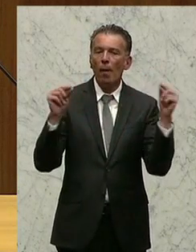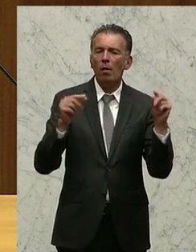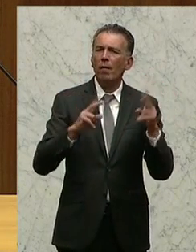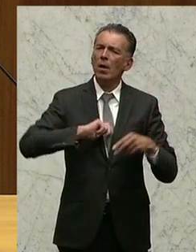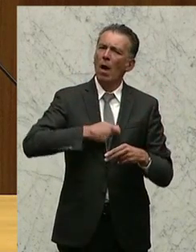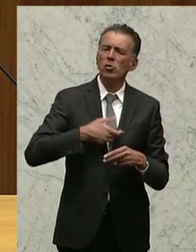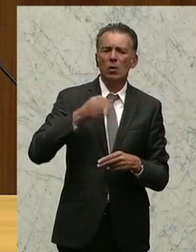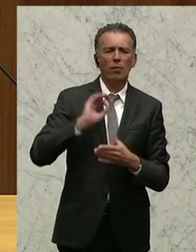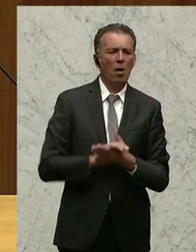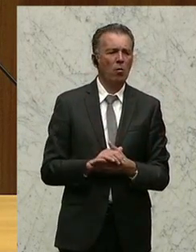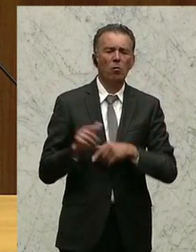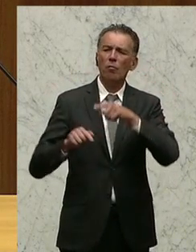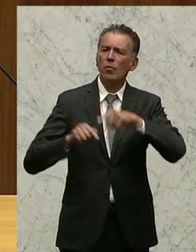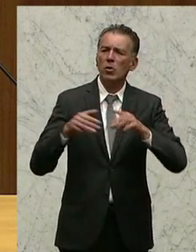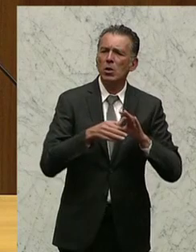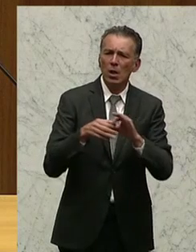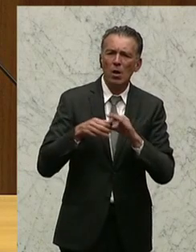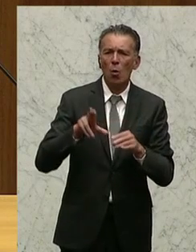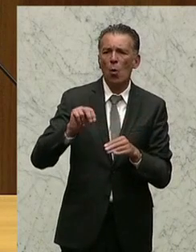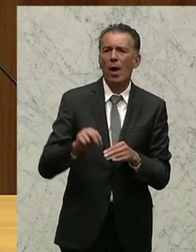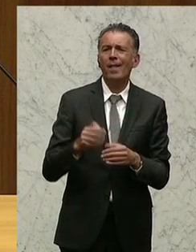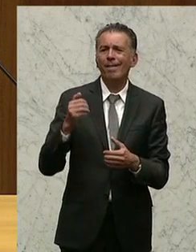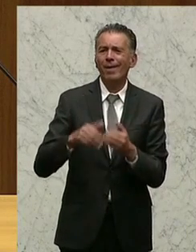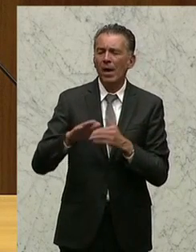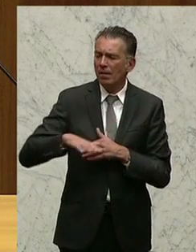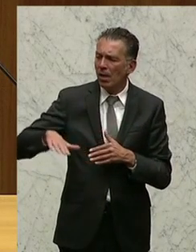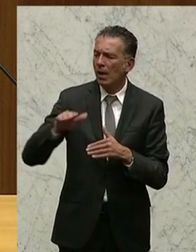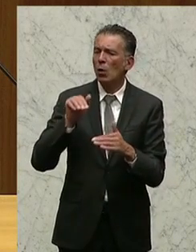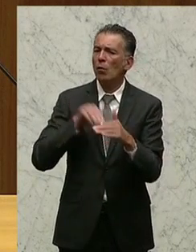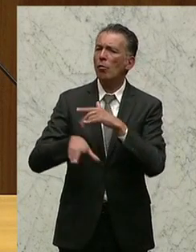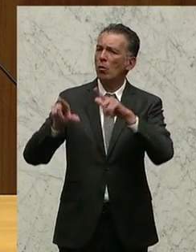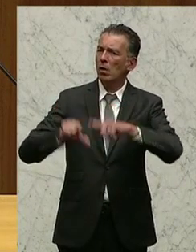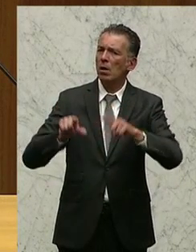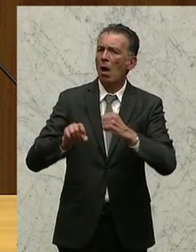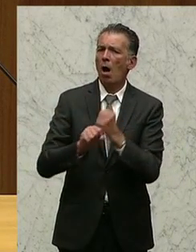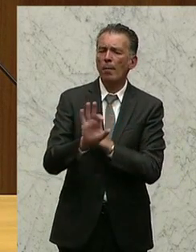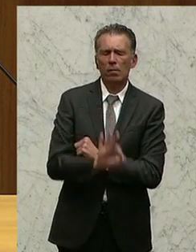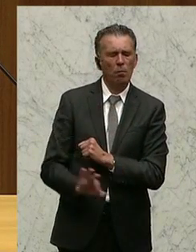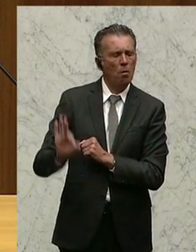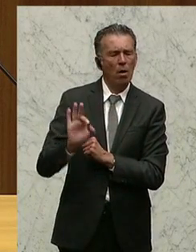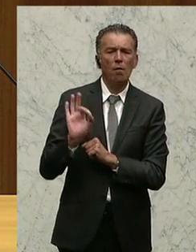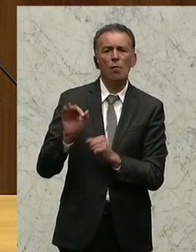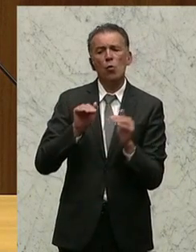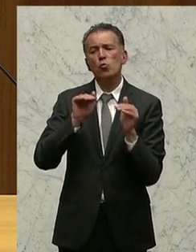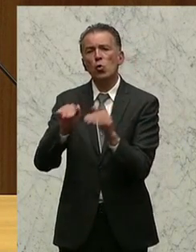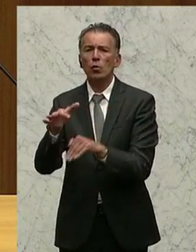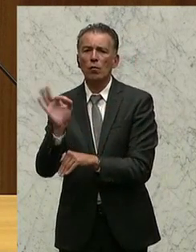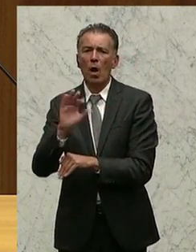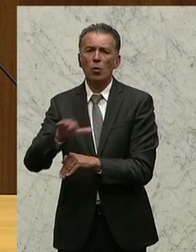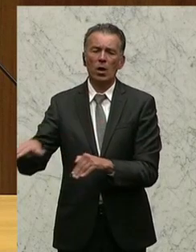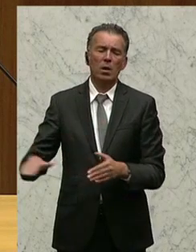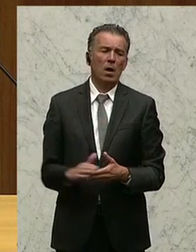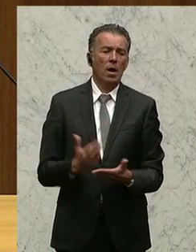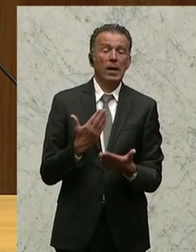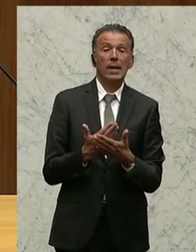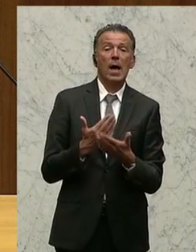Verschiedene UN-Organisationen leisten in den Kriegsregionen und Flüchtlingslagern hervorragende Arbeit, um Frauen und Kinder zu schützen.